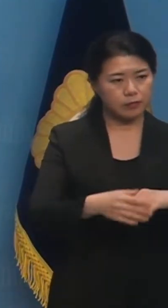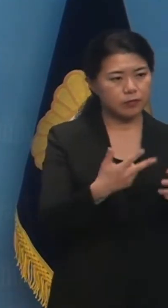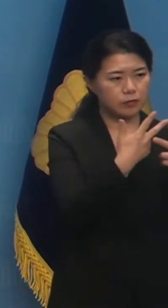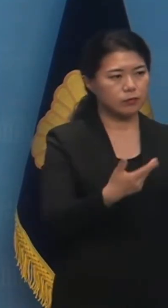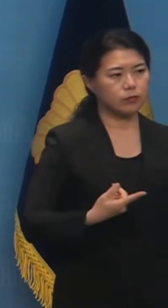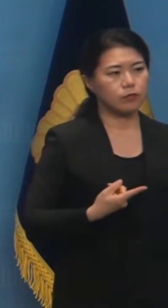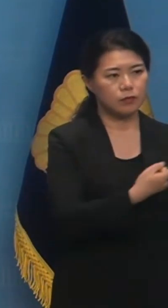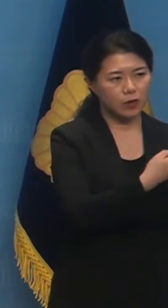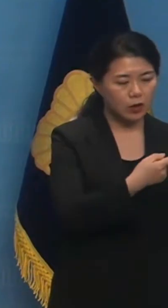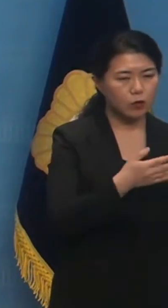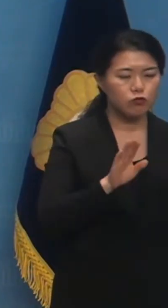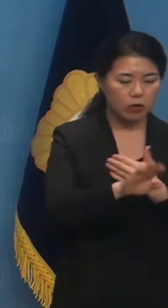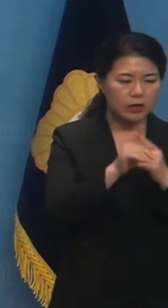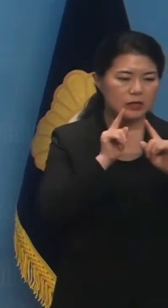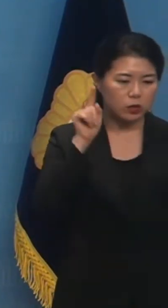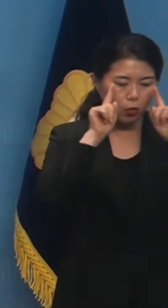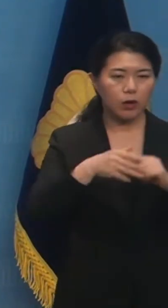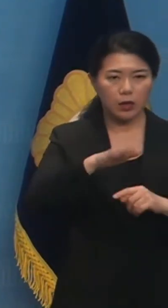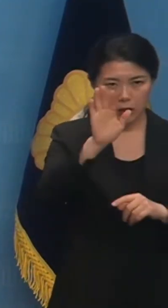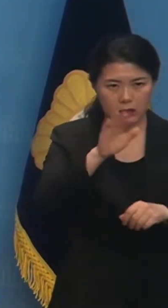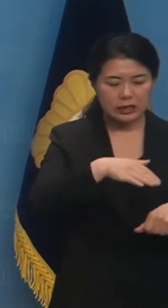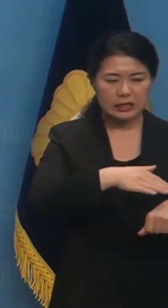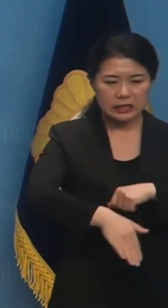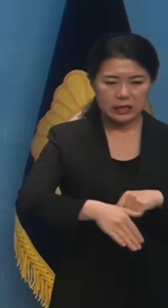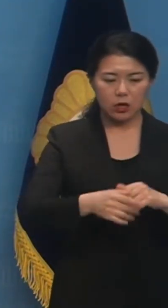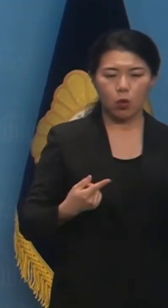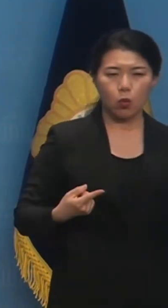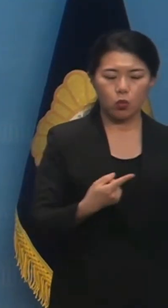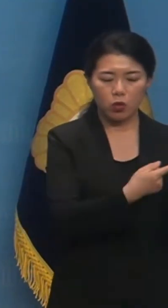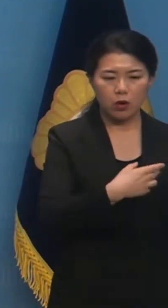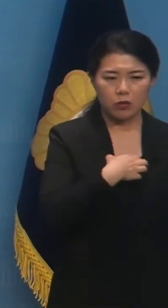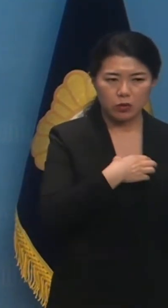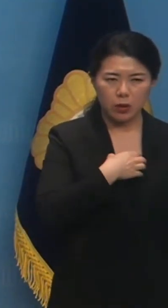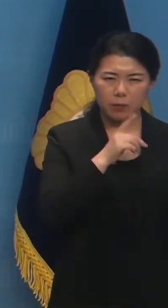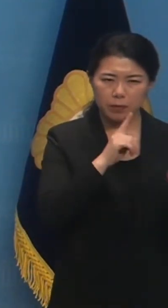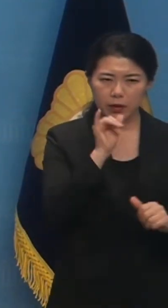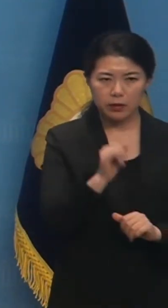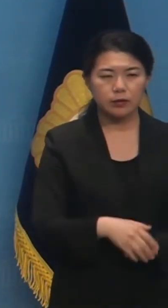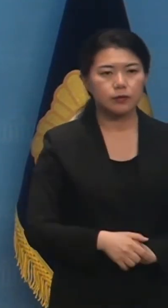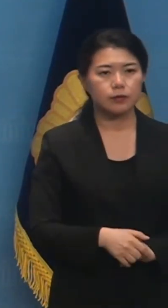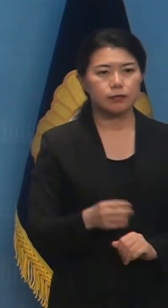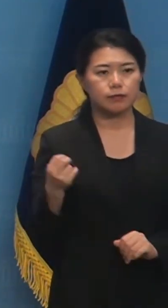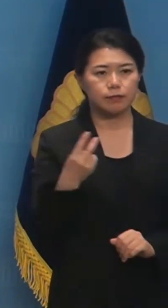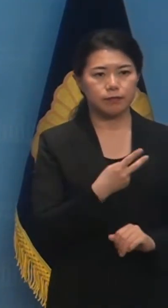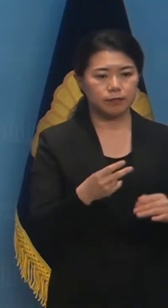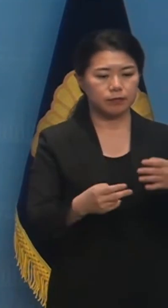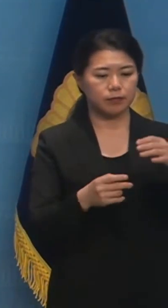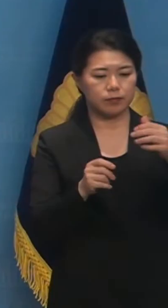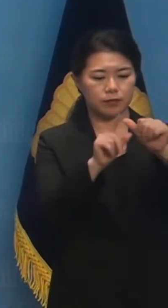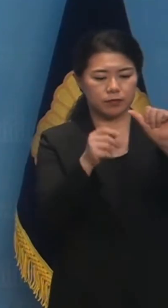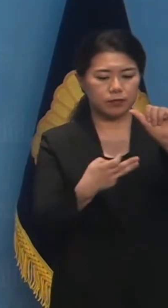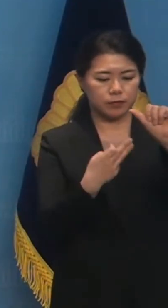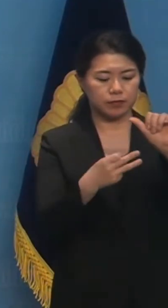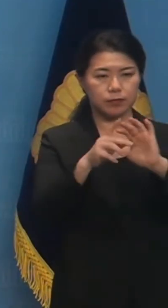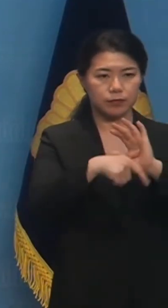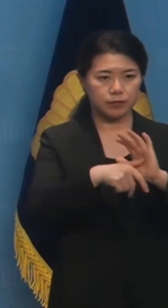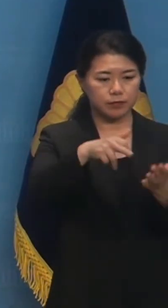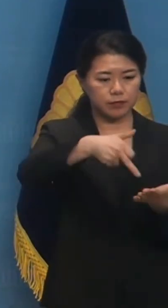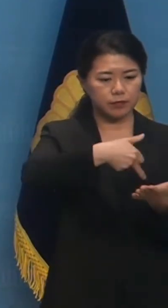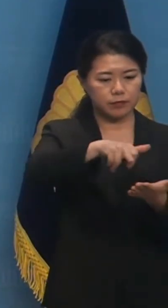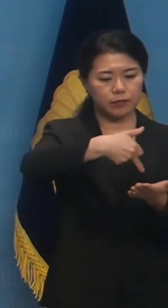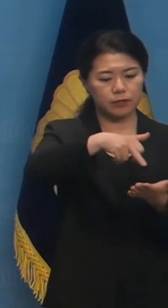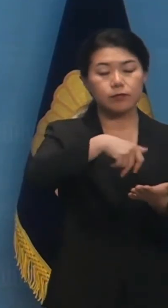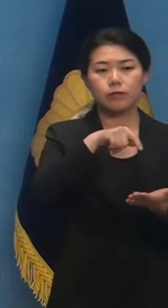지옥 간다라는 표현을 사용하며 명백한 신변 위협 발언을 해왔습니다. 또한 5월 13일에는 카카오톡